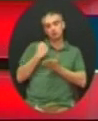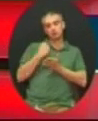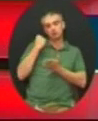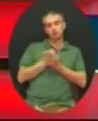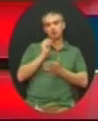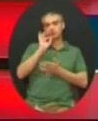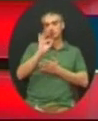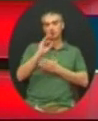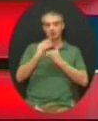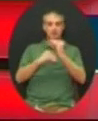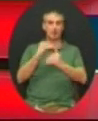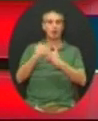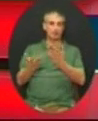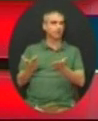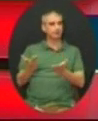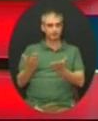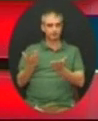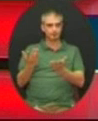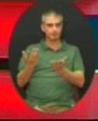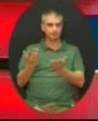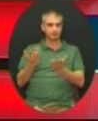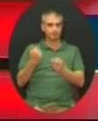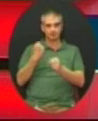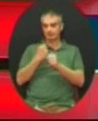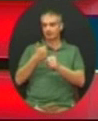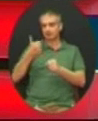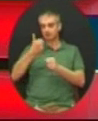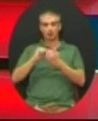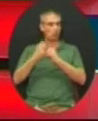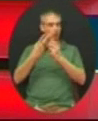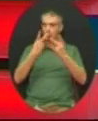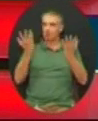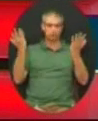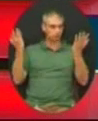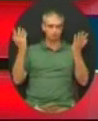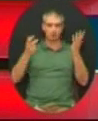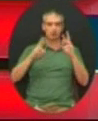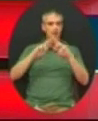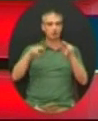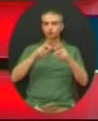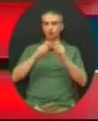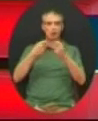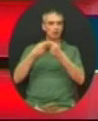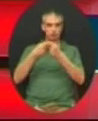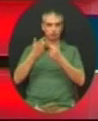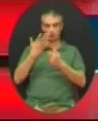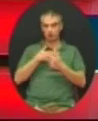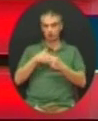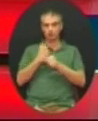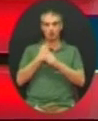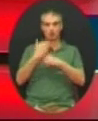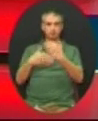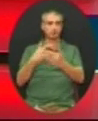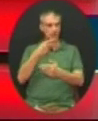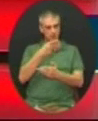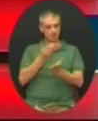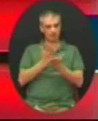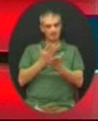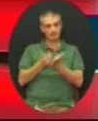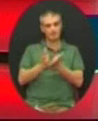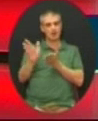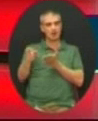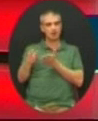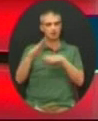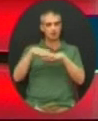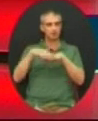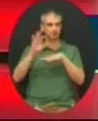בעבורך את המהלכים שהשר, או לא חשוב כרגע, הרשות או הגוף, אותו גוף רוצה לקדם, אתה מייתר למעשה